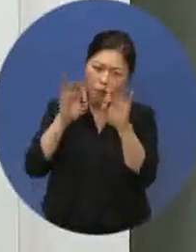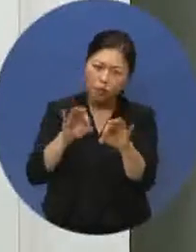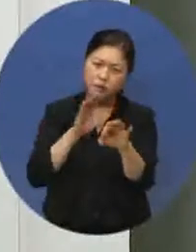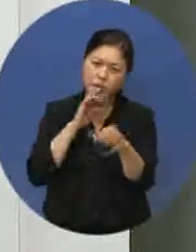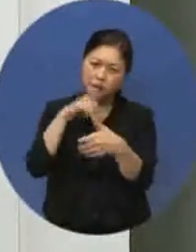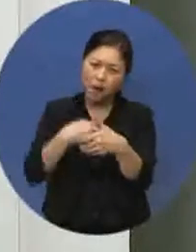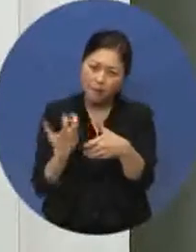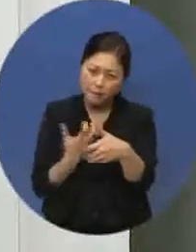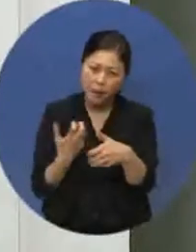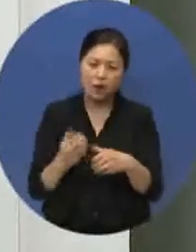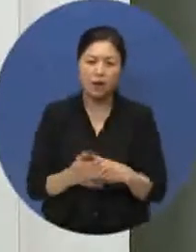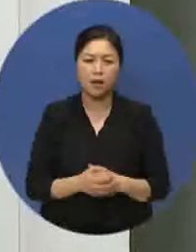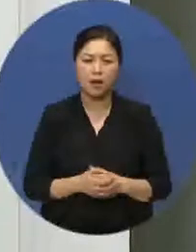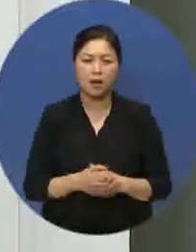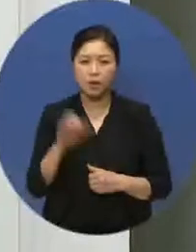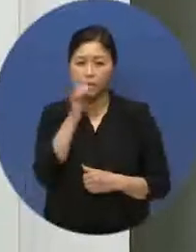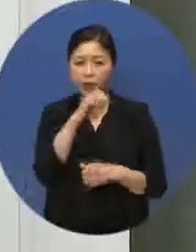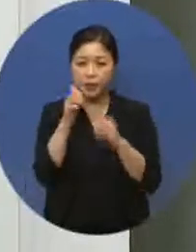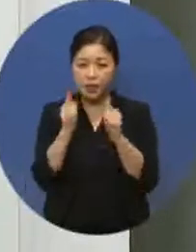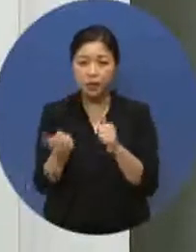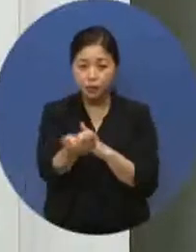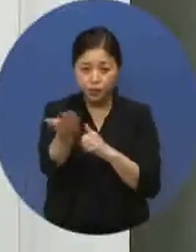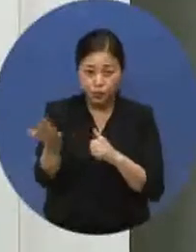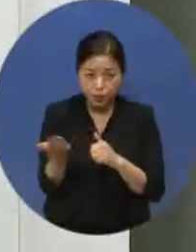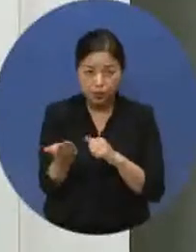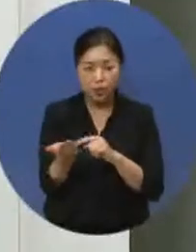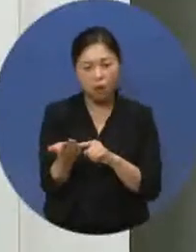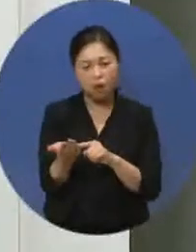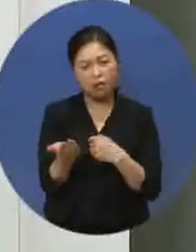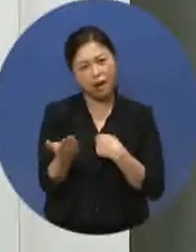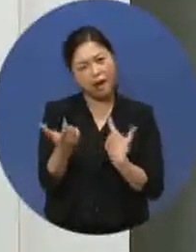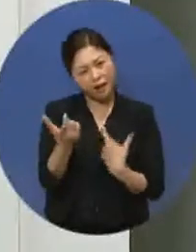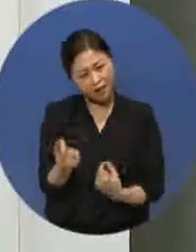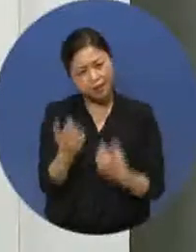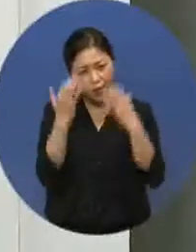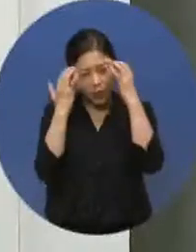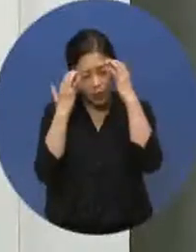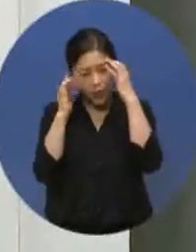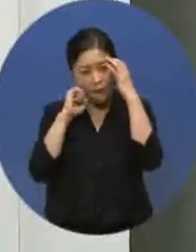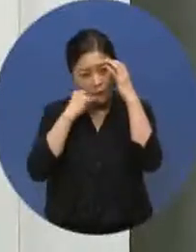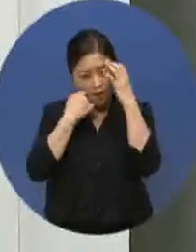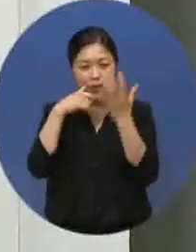마음 아픕니다. 네. 변호사 여러분들도 아마 이런 고통이